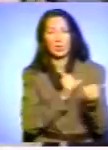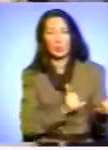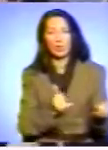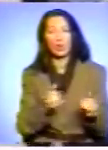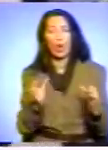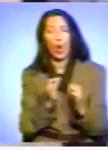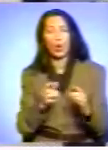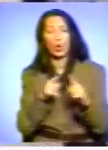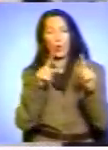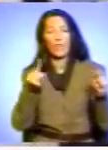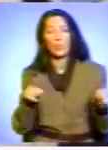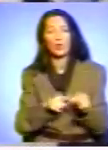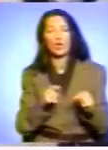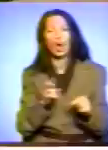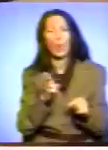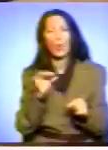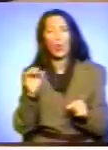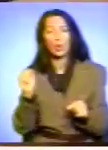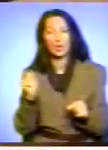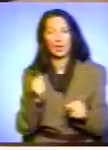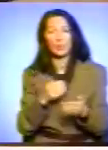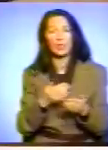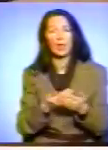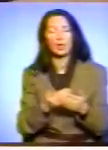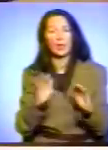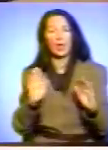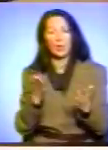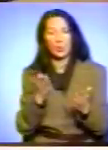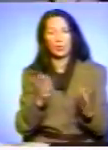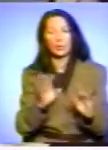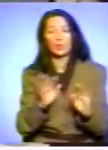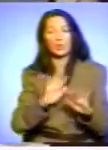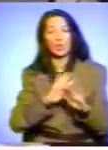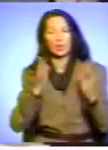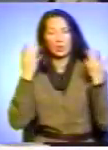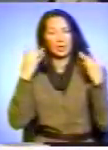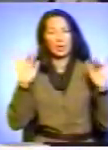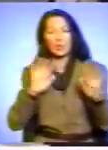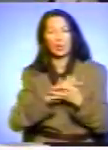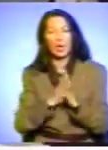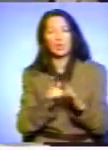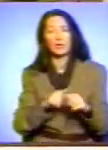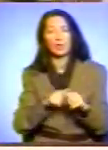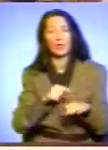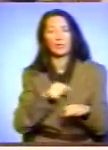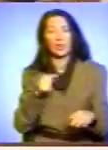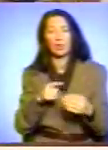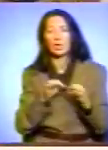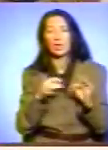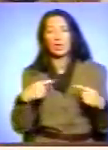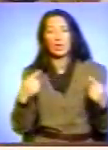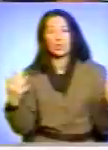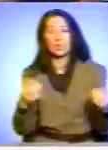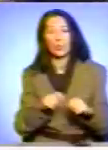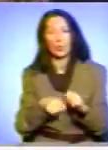правоохоронців працюватимуть за місцем служби, аби у випадку непередбачуваних ситуацій оперативно відреагувати на будь-які правопорушення.